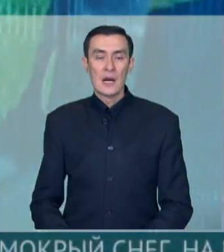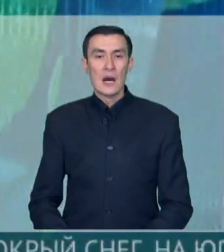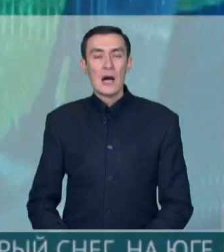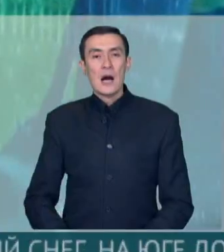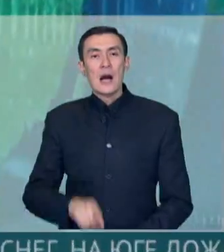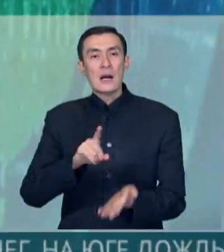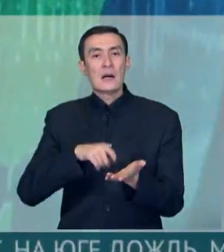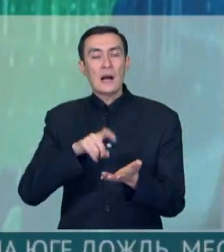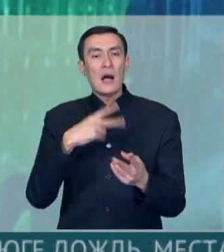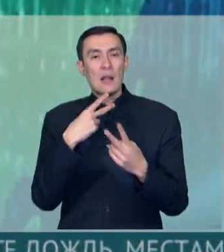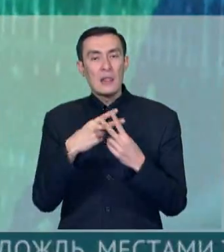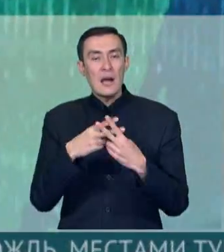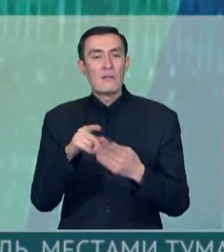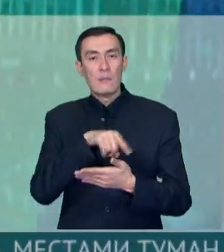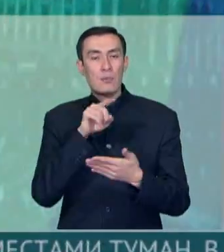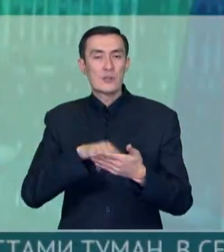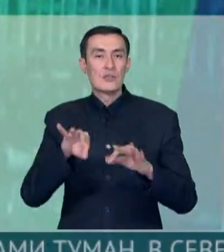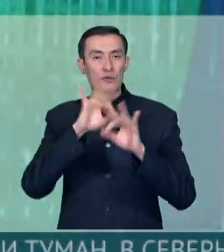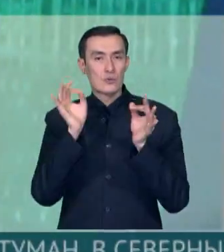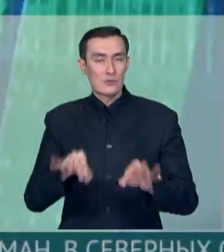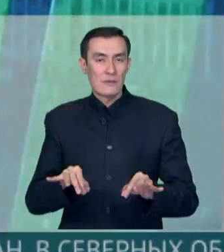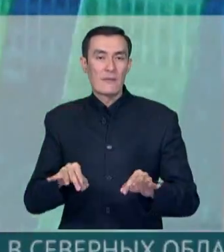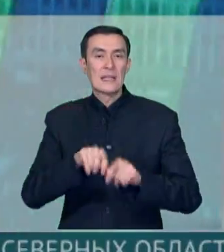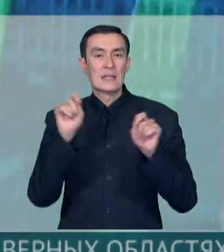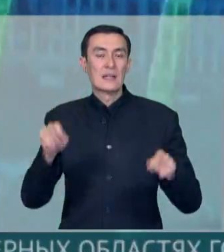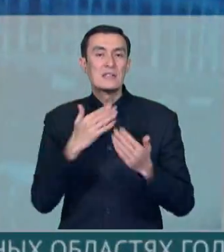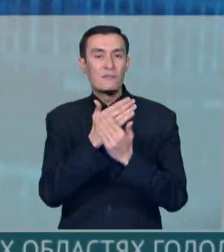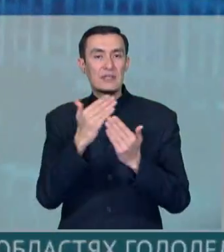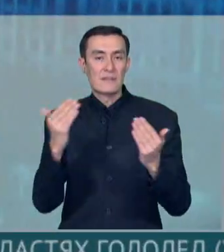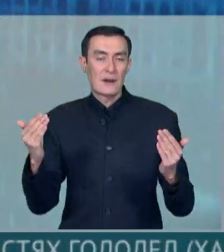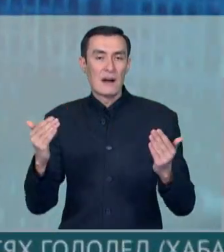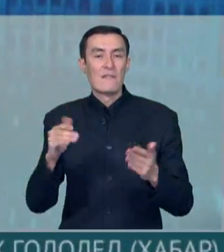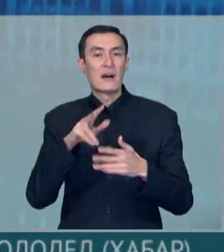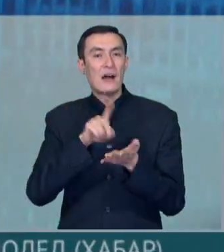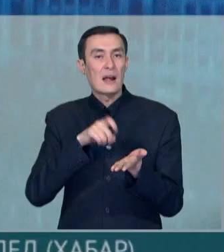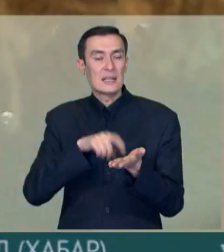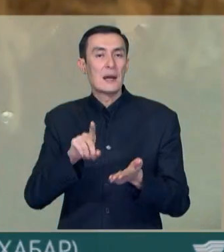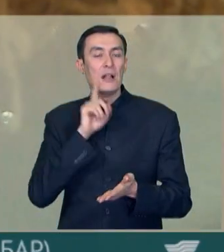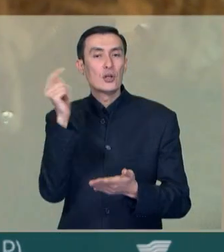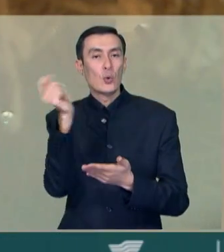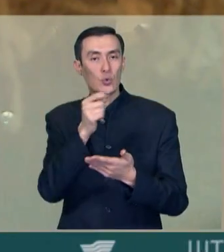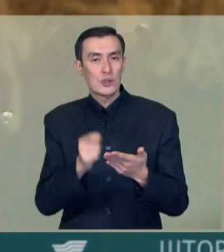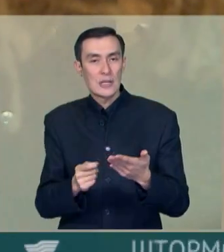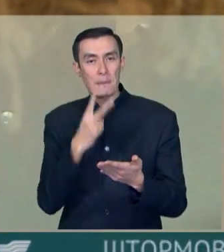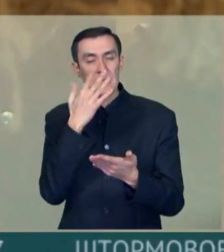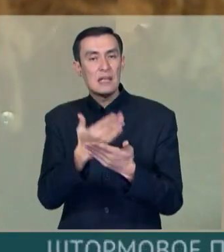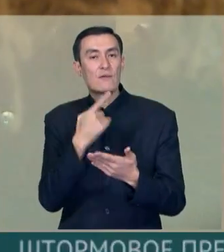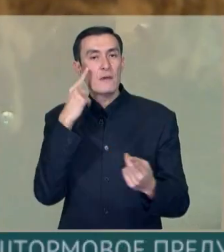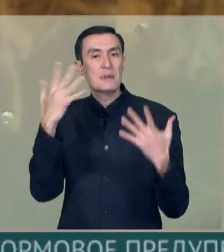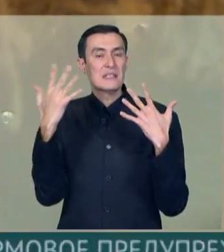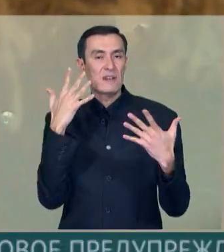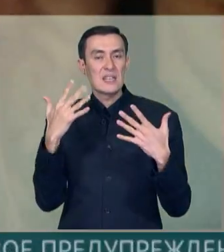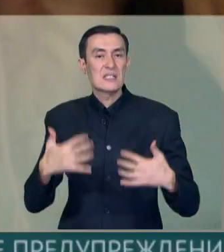Карлак – языком современного искусства. В Караганде открылась выставка «Архипелаг Карлак». Молодые художники представили свое